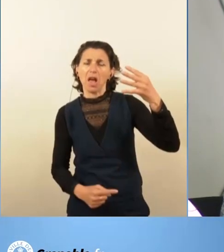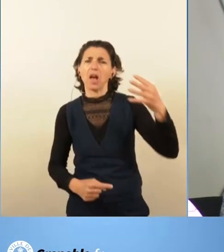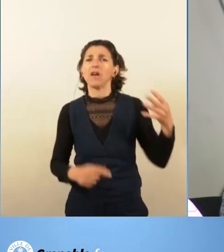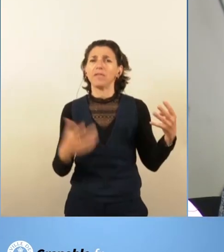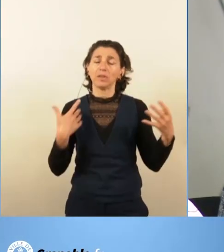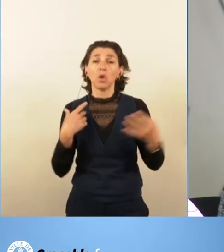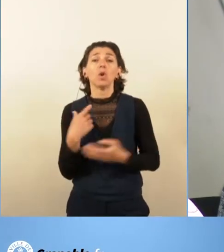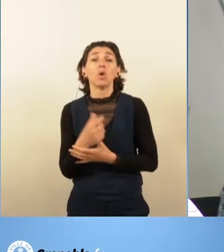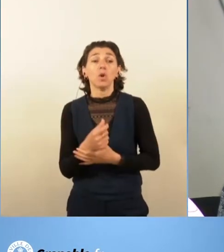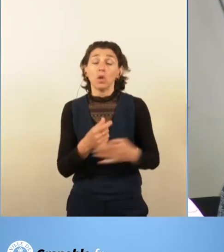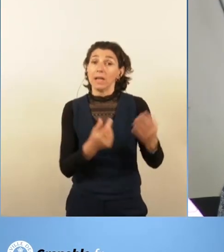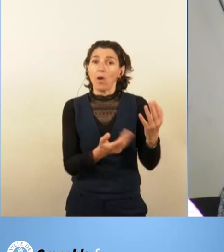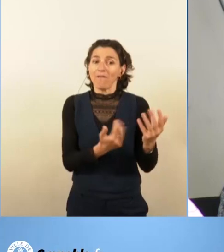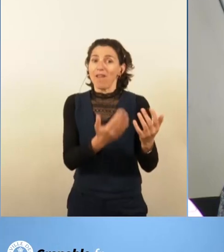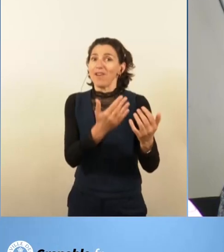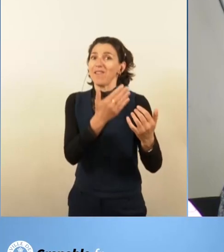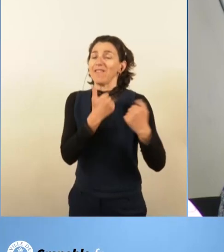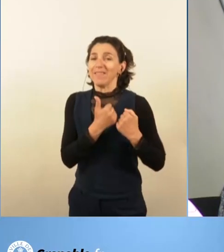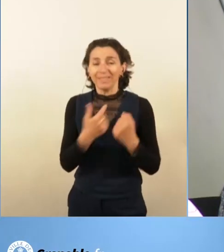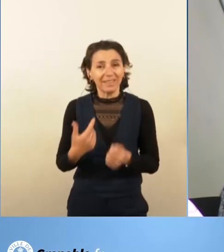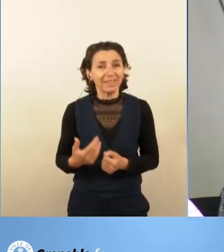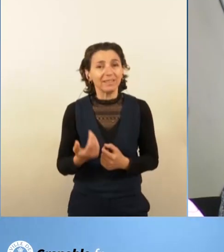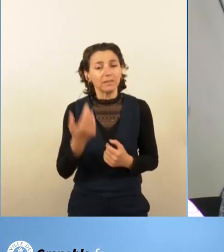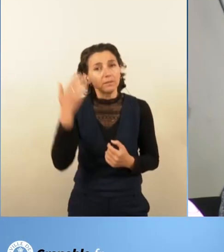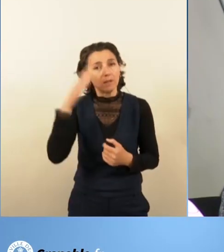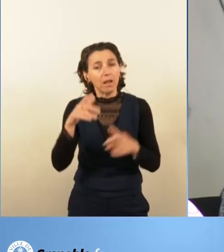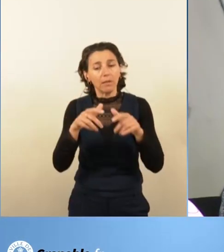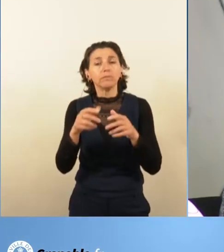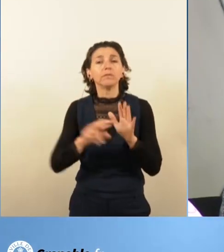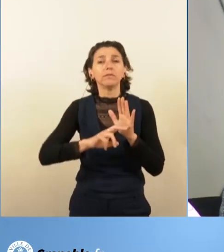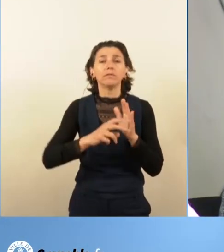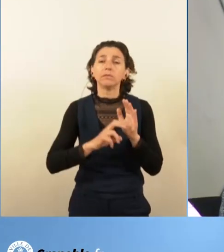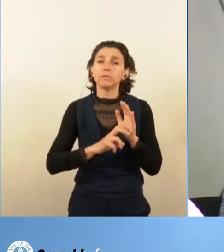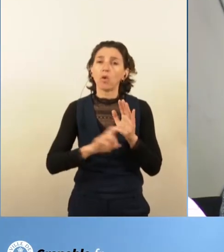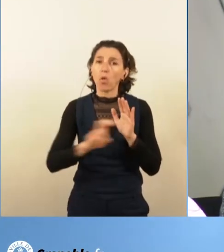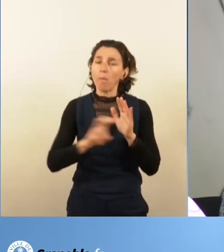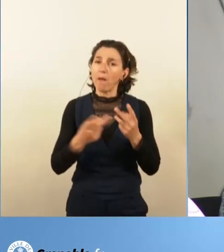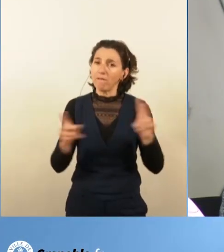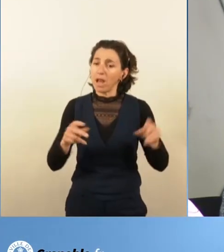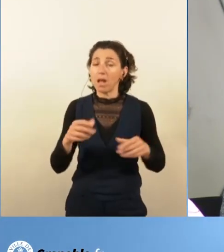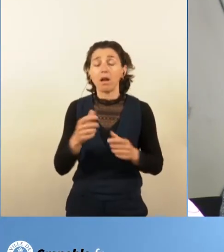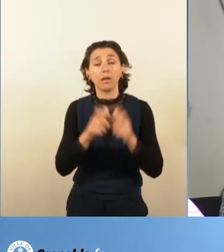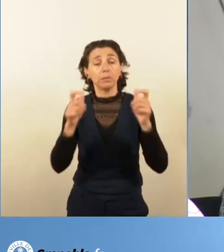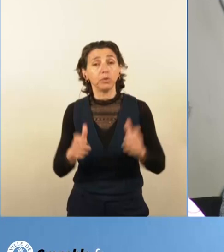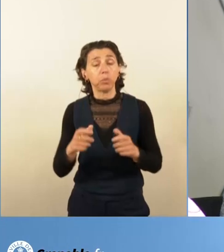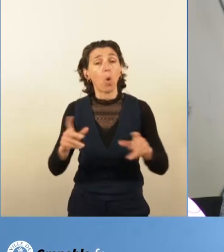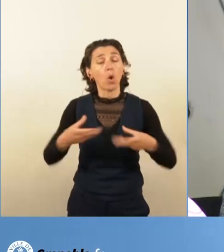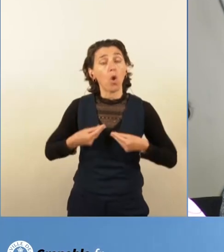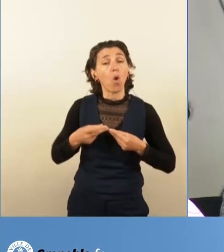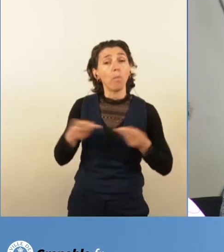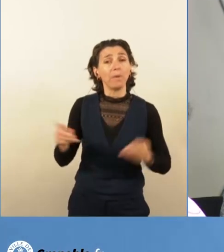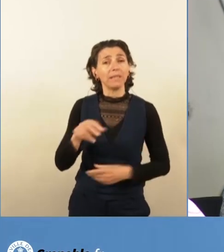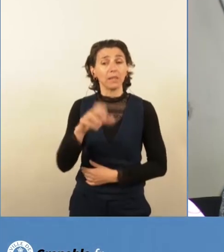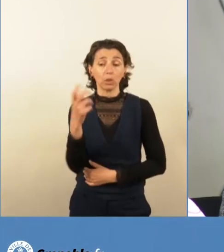public je rappelle que sur Grenoble nous avons 330 établissements du public dont quand nous sommes arrivés aux affaires en